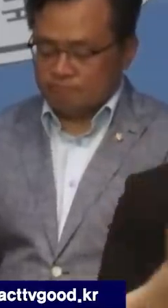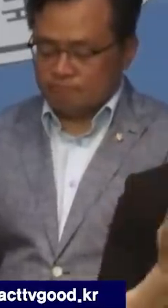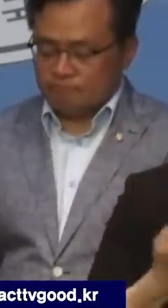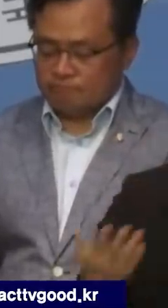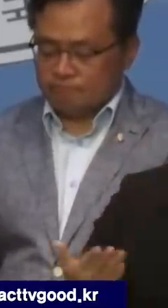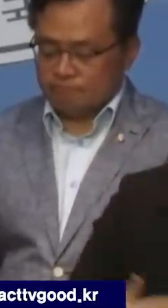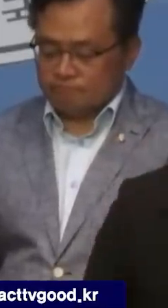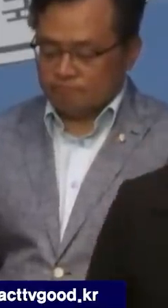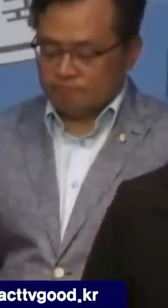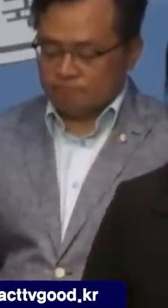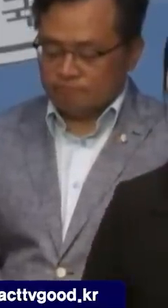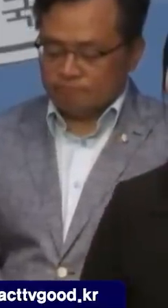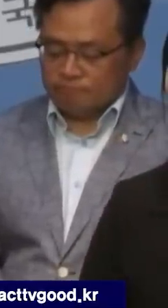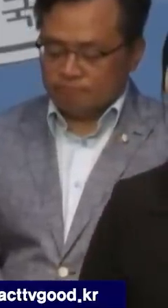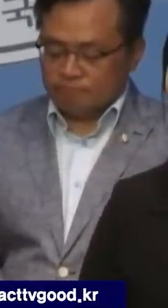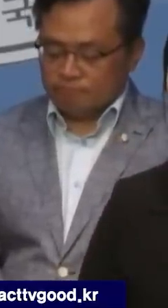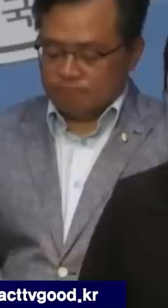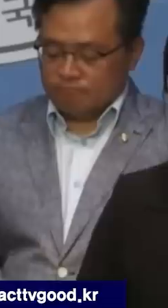지켜나갈지